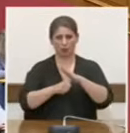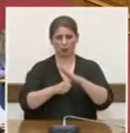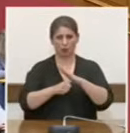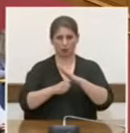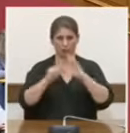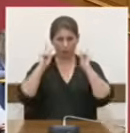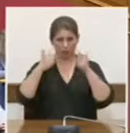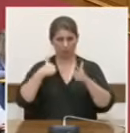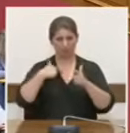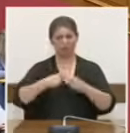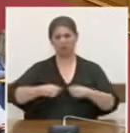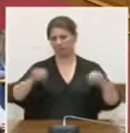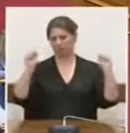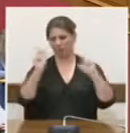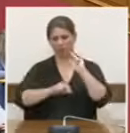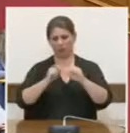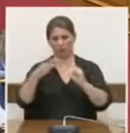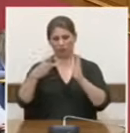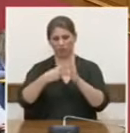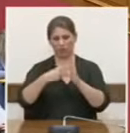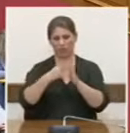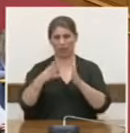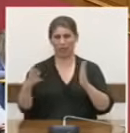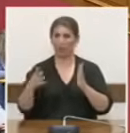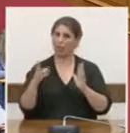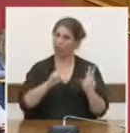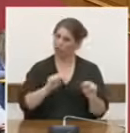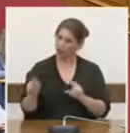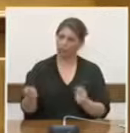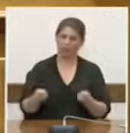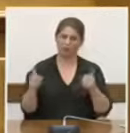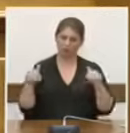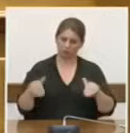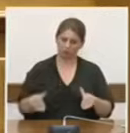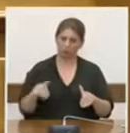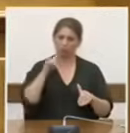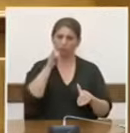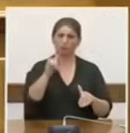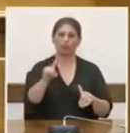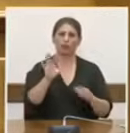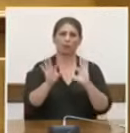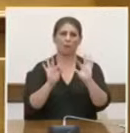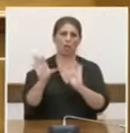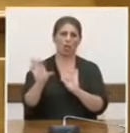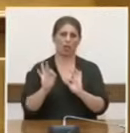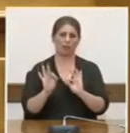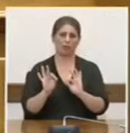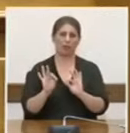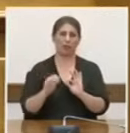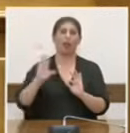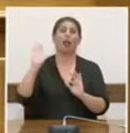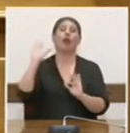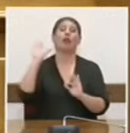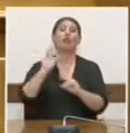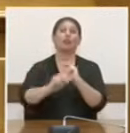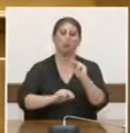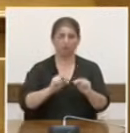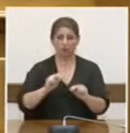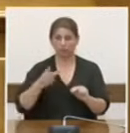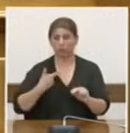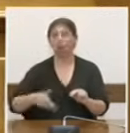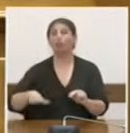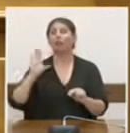19. Άρα θα κάνουμε το ίδιο, γιατί είμαστε συνεπείς πάντοτε στις επιλογές μας. Δεν την ψηφίσαμε, δεν θα την ψηφίσουμε και